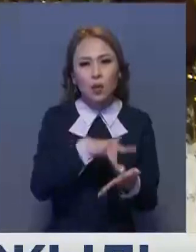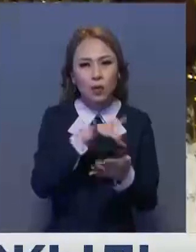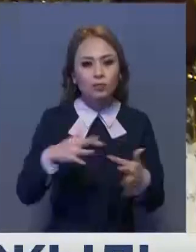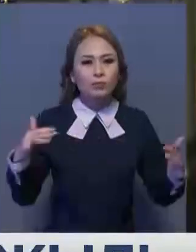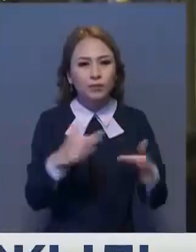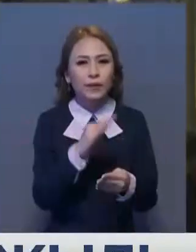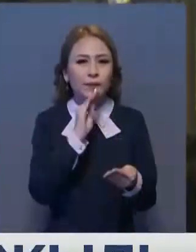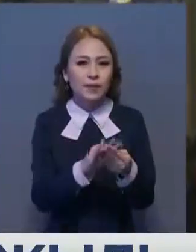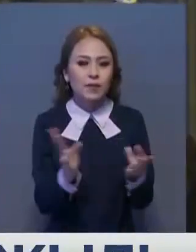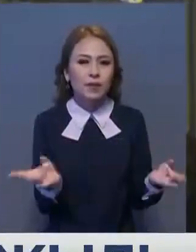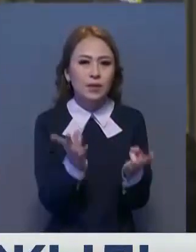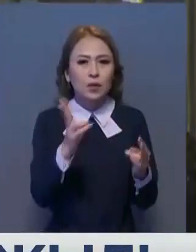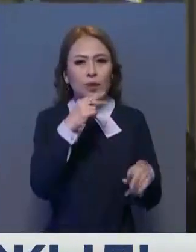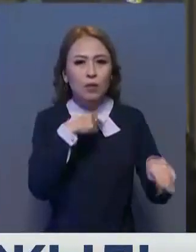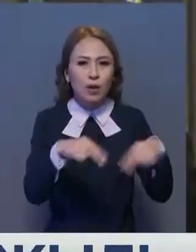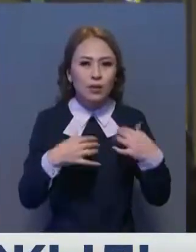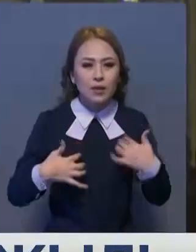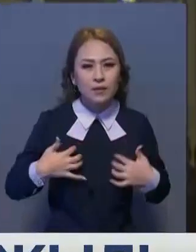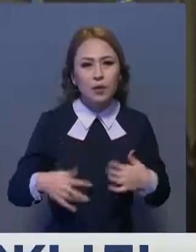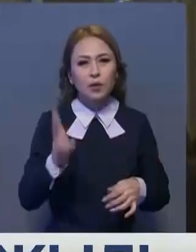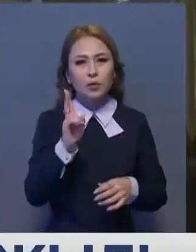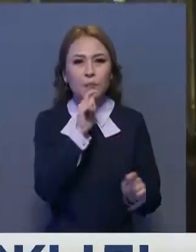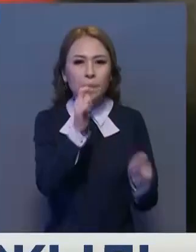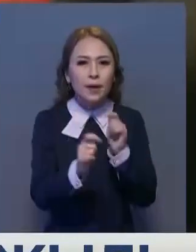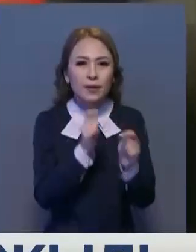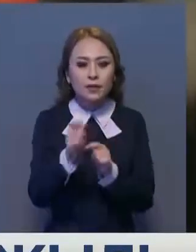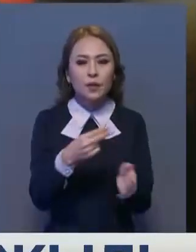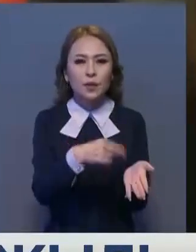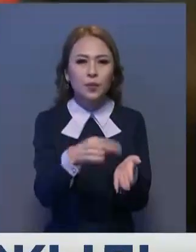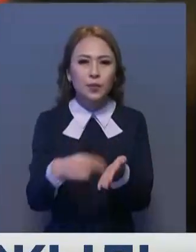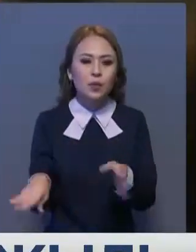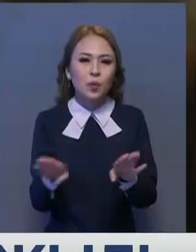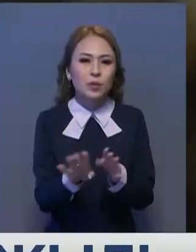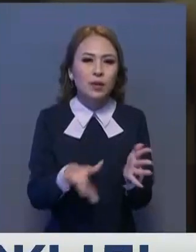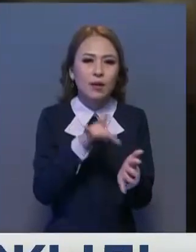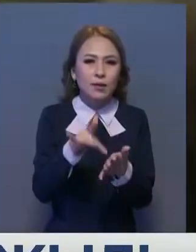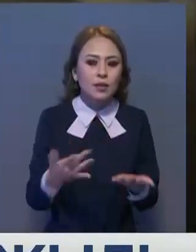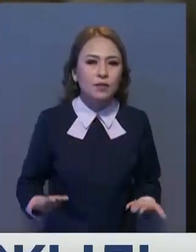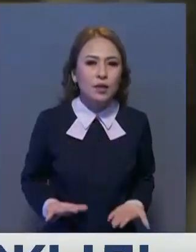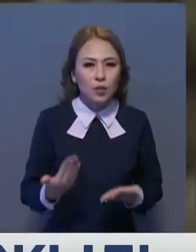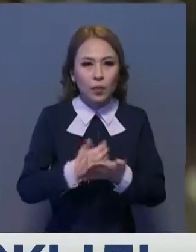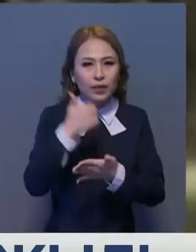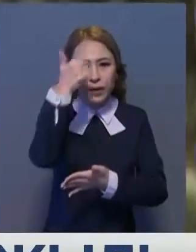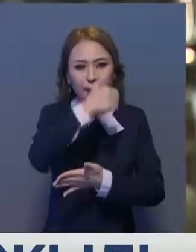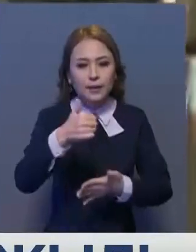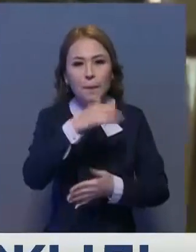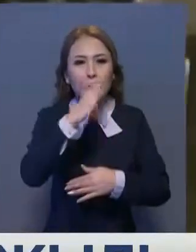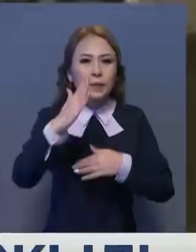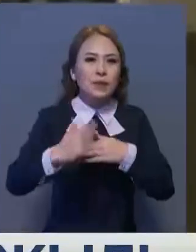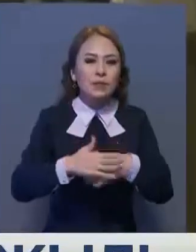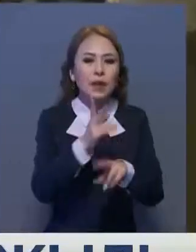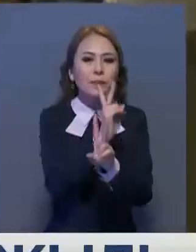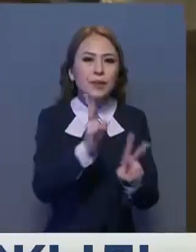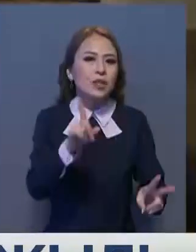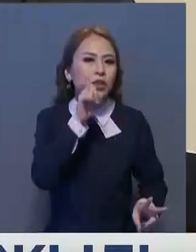саябырси қойған жоқ. Біреулер азық түлік алуға асықса, енді біреулер сыйлық таңдап шар құрып жүр. Қала тұрғындарының біразы жаңа жылды отбасылық мереке десе, енді біреулер